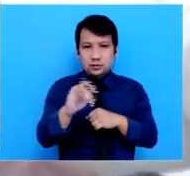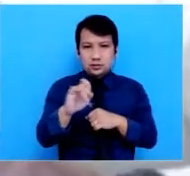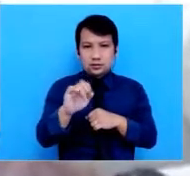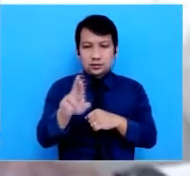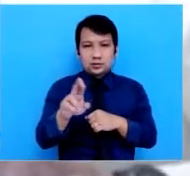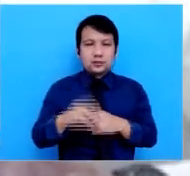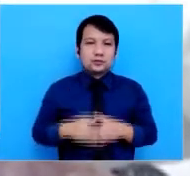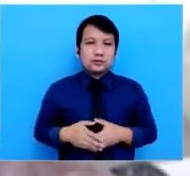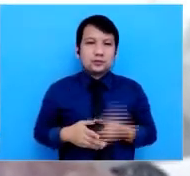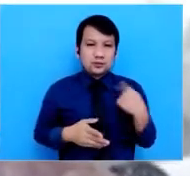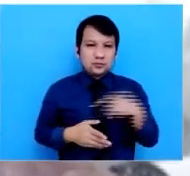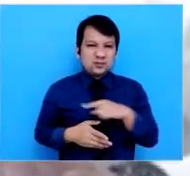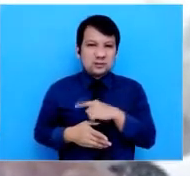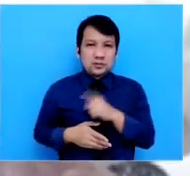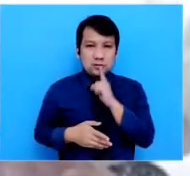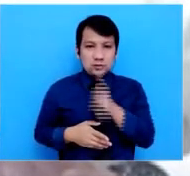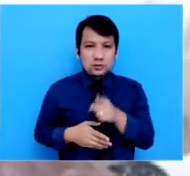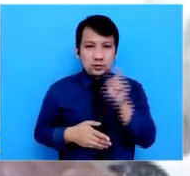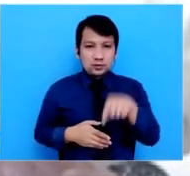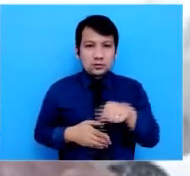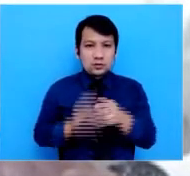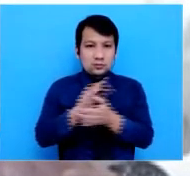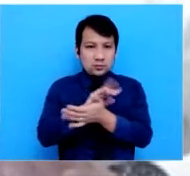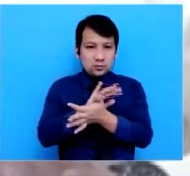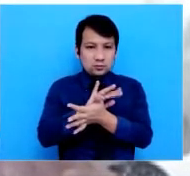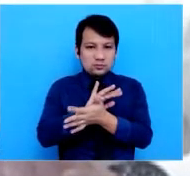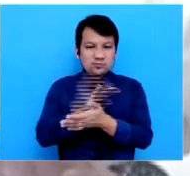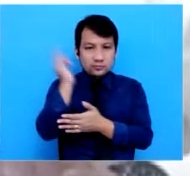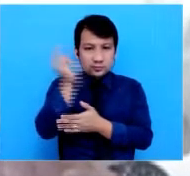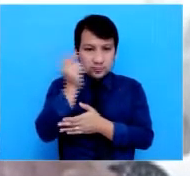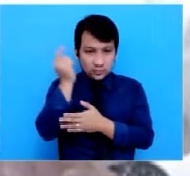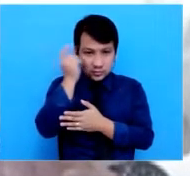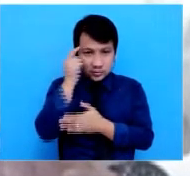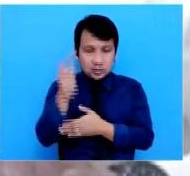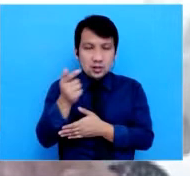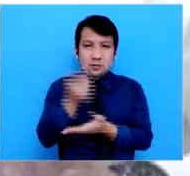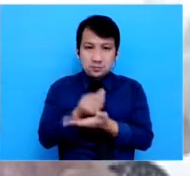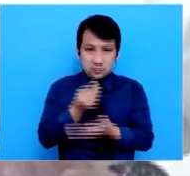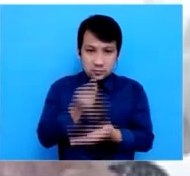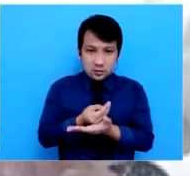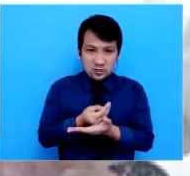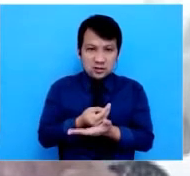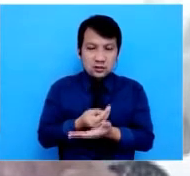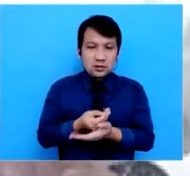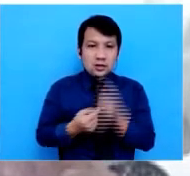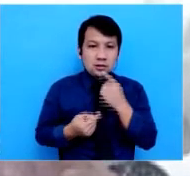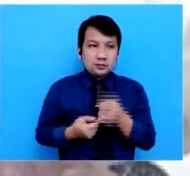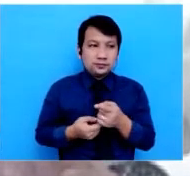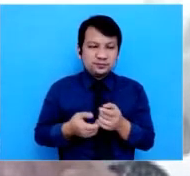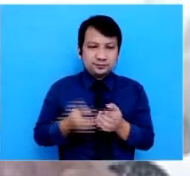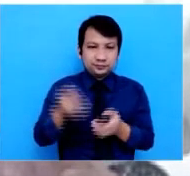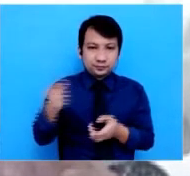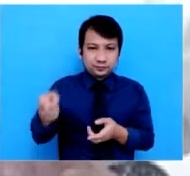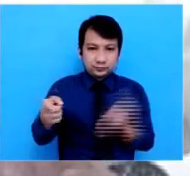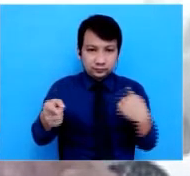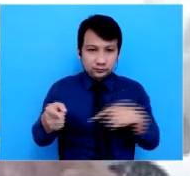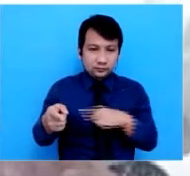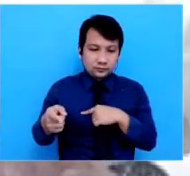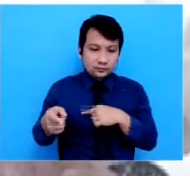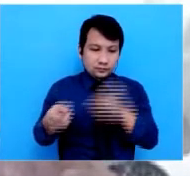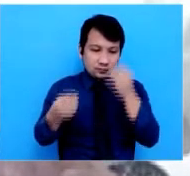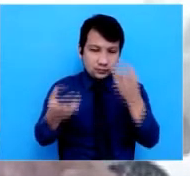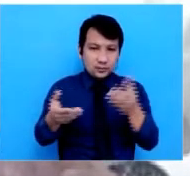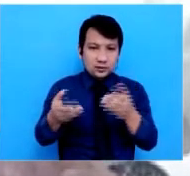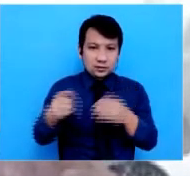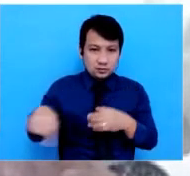need, really, because of the pandemic, the government needs money. We need funding for our campaign against the